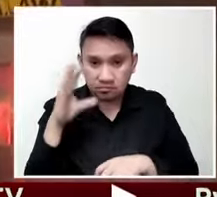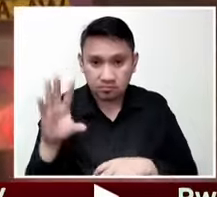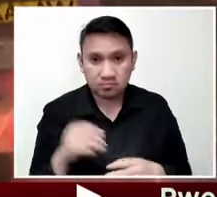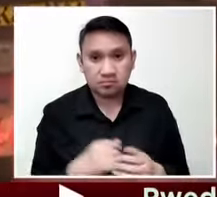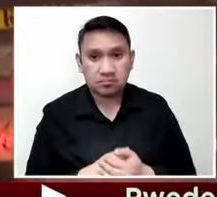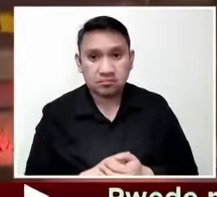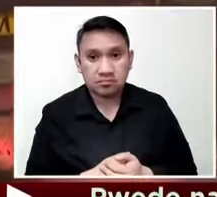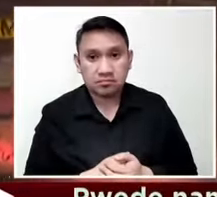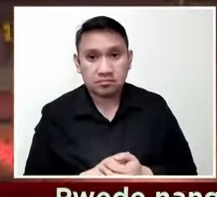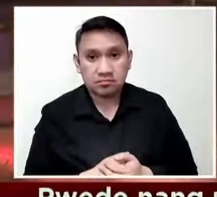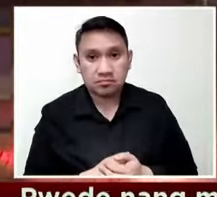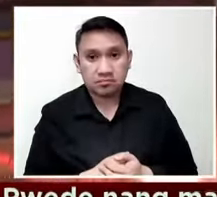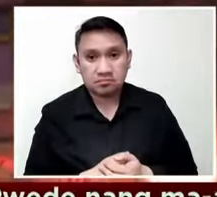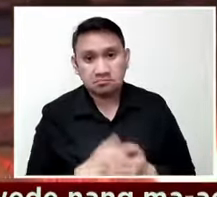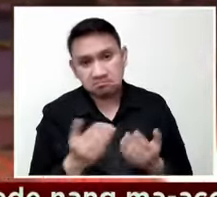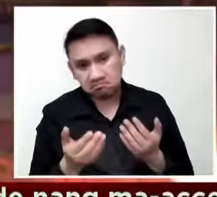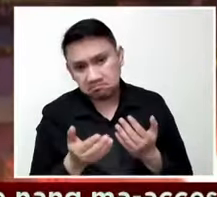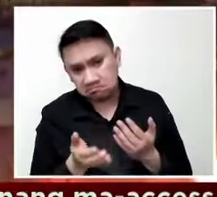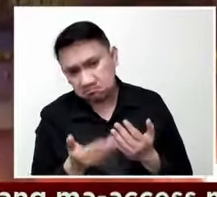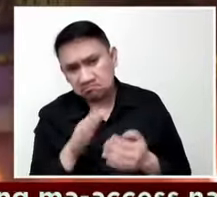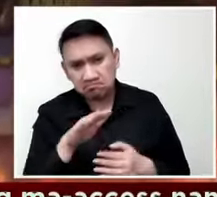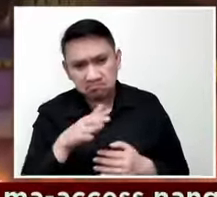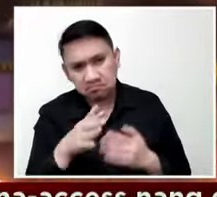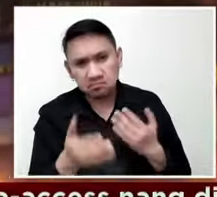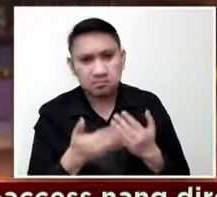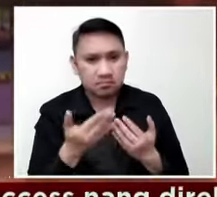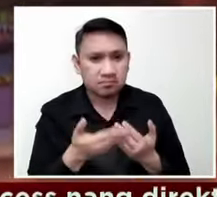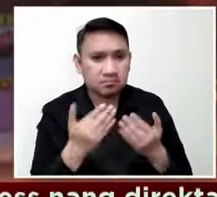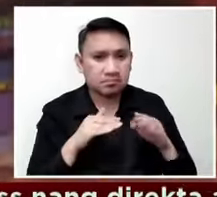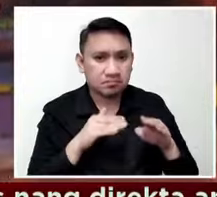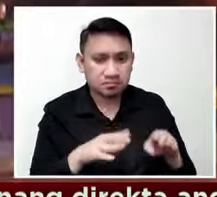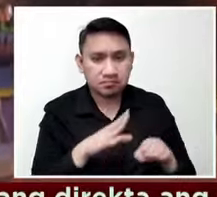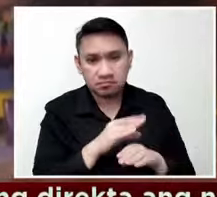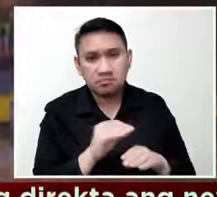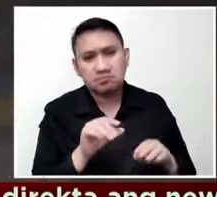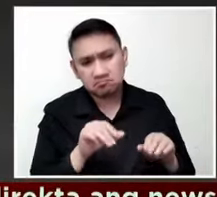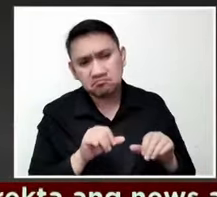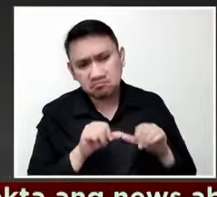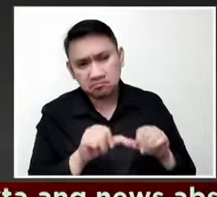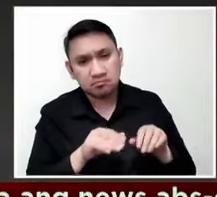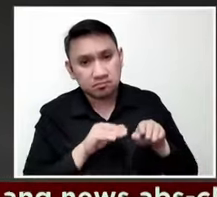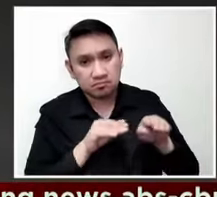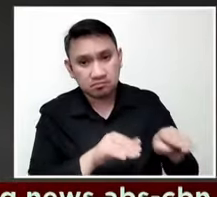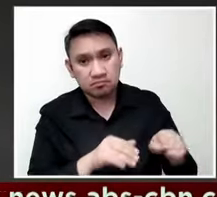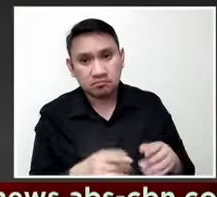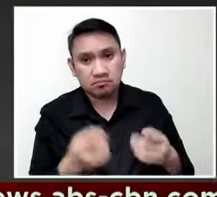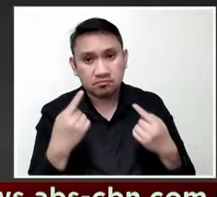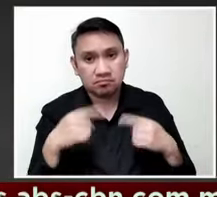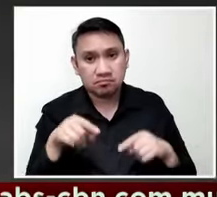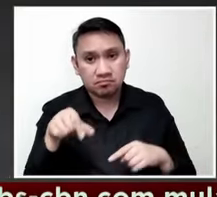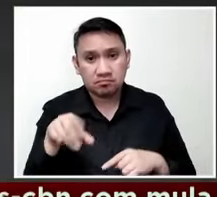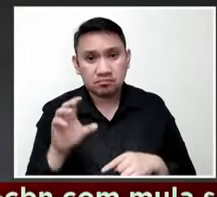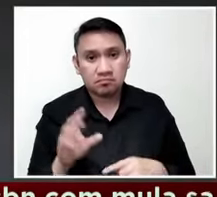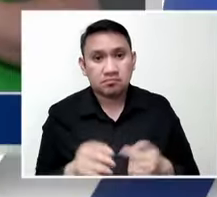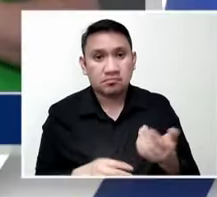trabaho. Moderate traffic pa naman kabayan sa ngayon at umuusad pa naman ang biyahe patungong Quezon City.